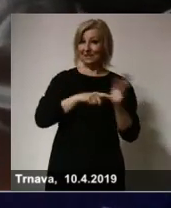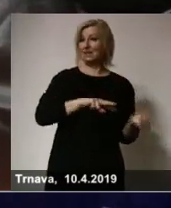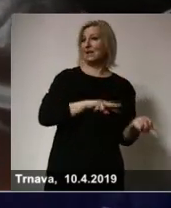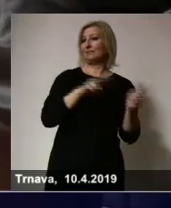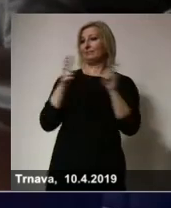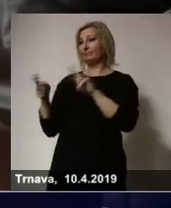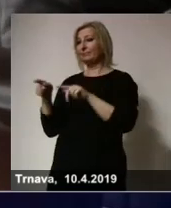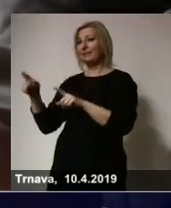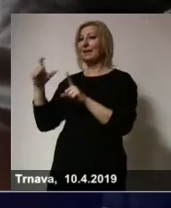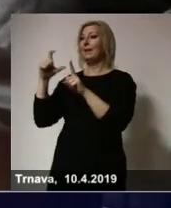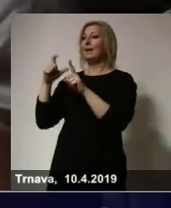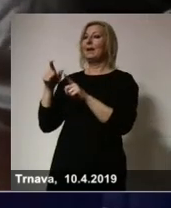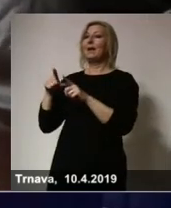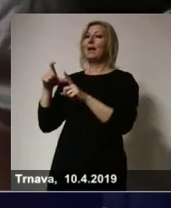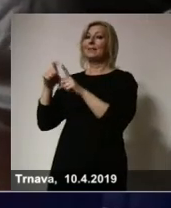DSS Zavar.